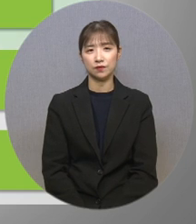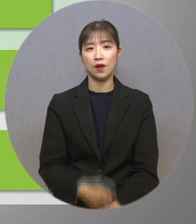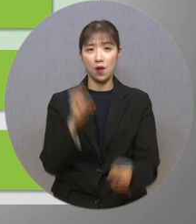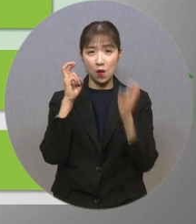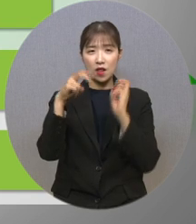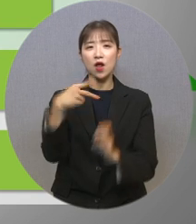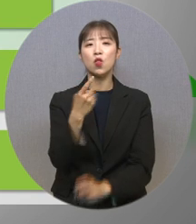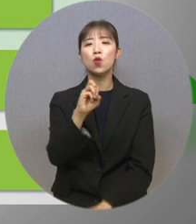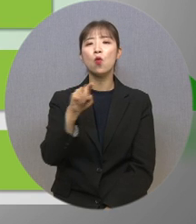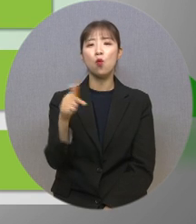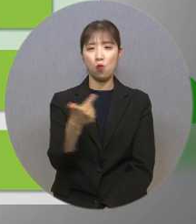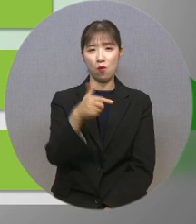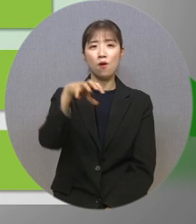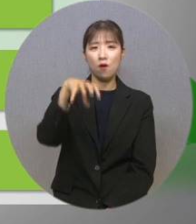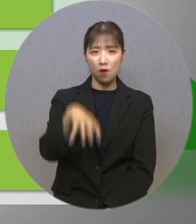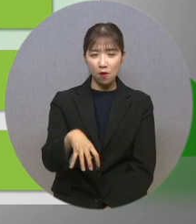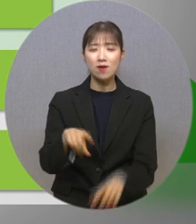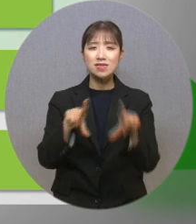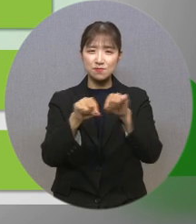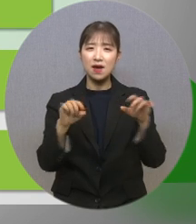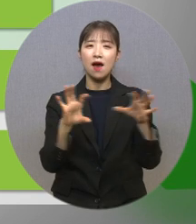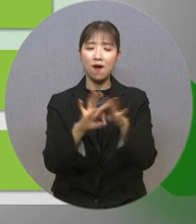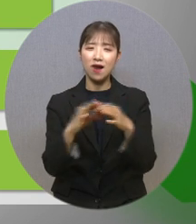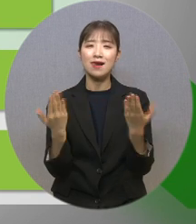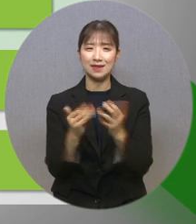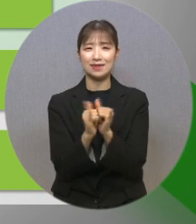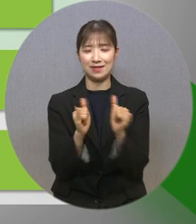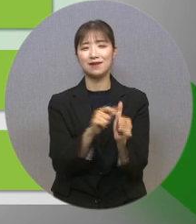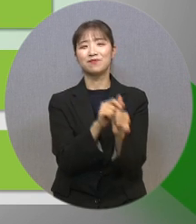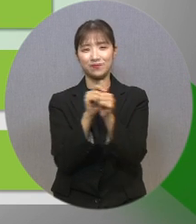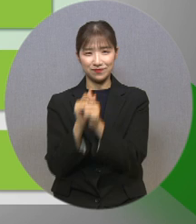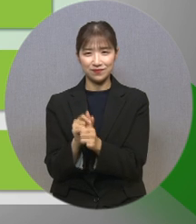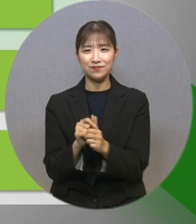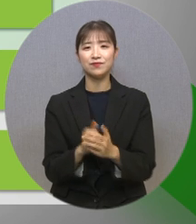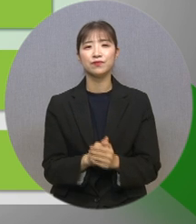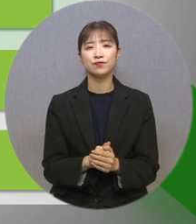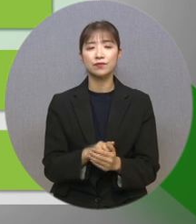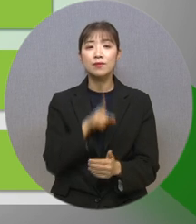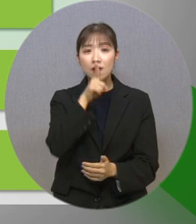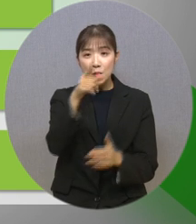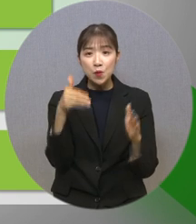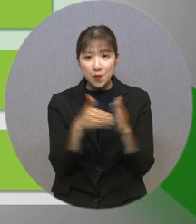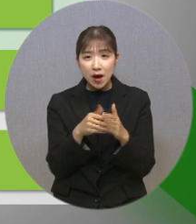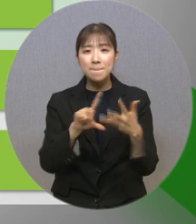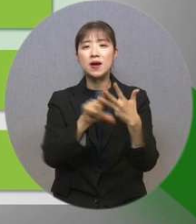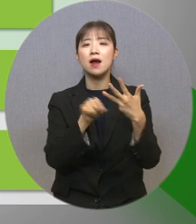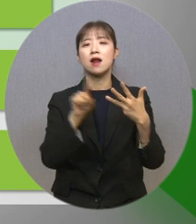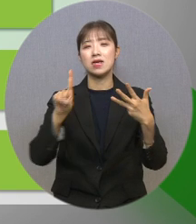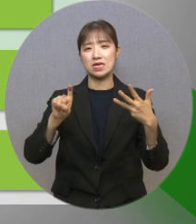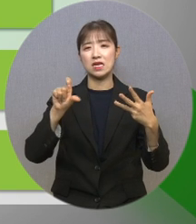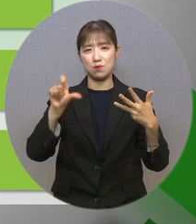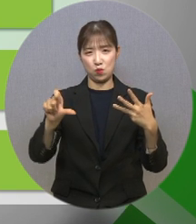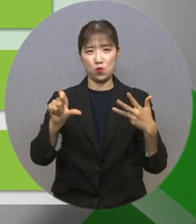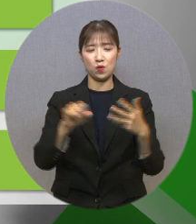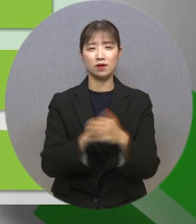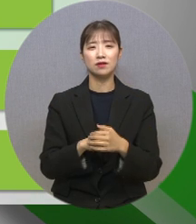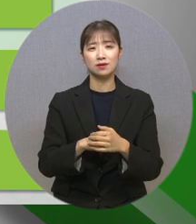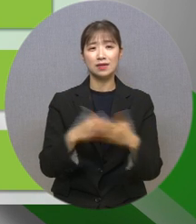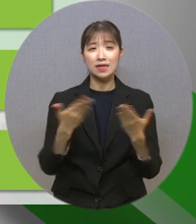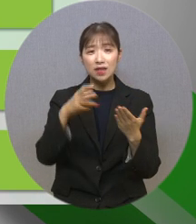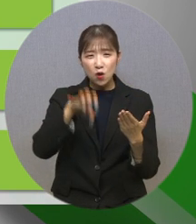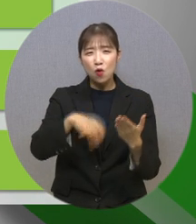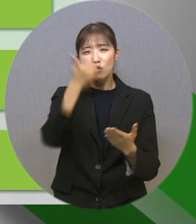주식회사 동원 F&B에서 식품 분야 단순 종사원을 모집합니다. 접수 마감일은 8월 15일까지며